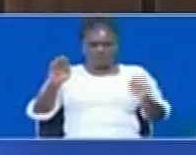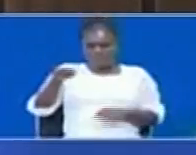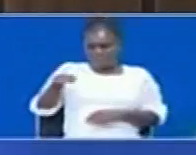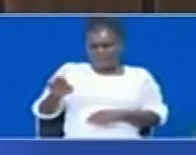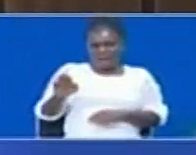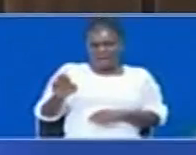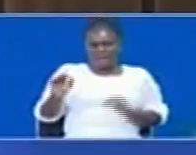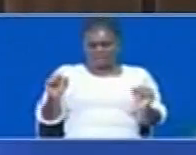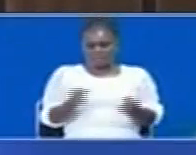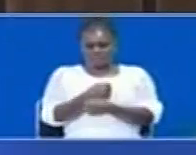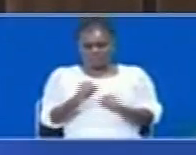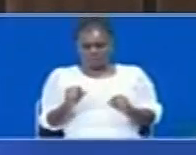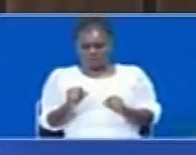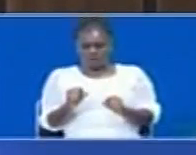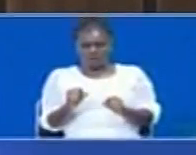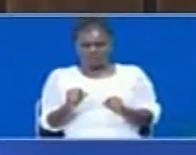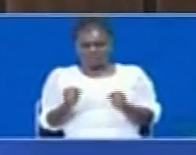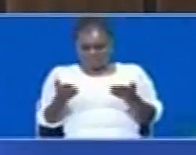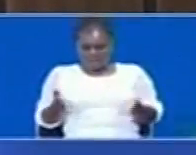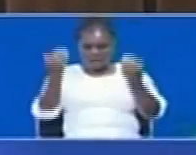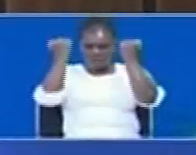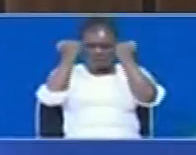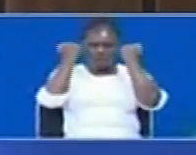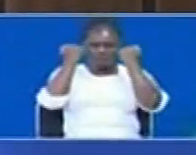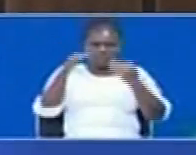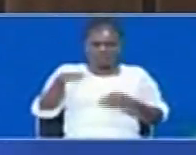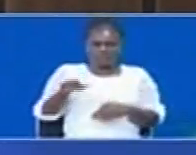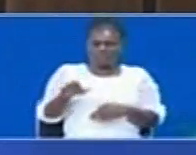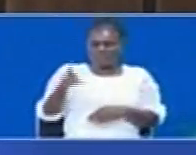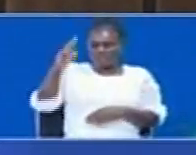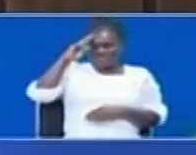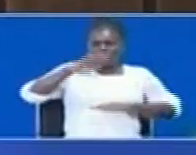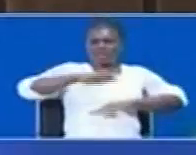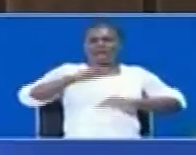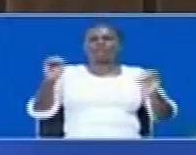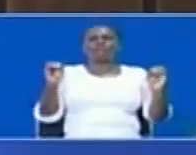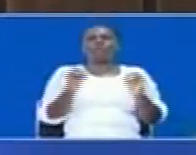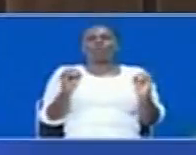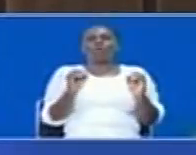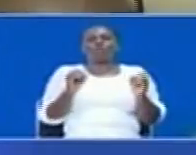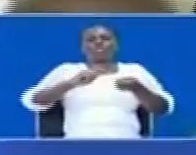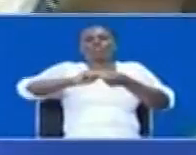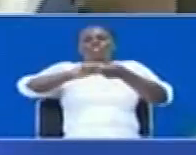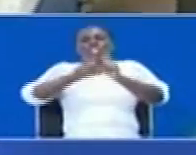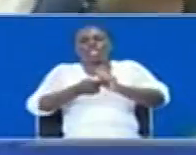which they themselves called on. It is this court's finding that there is no sufficient reason why the court should review its